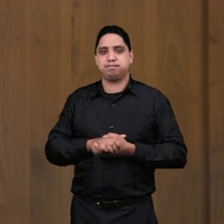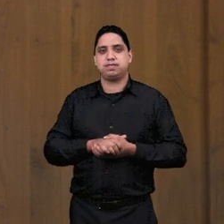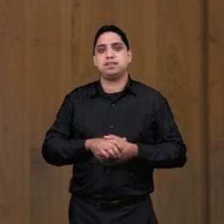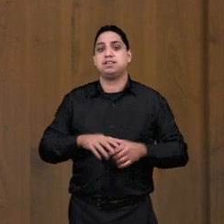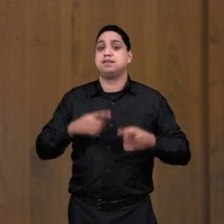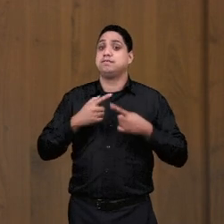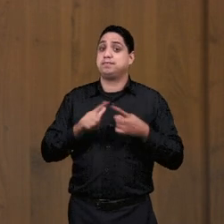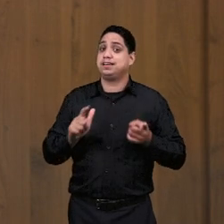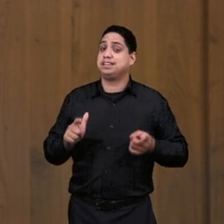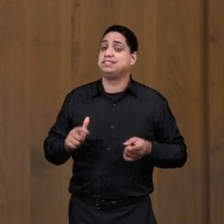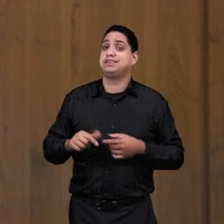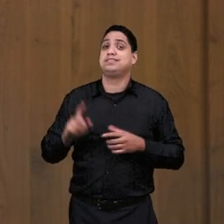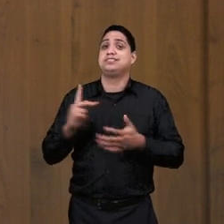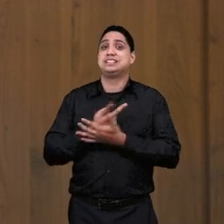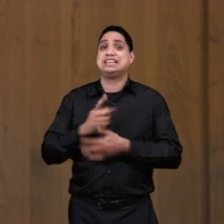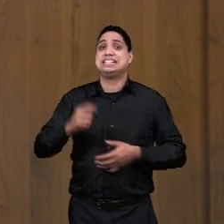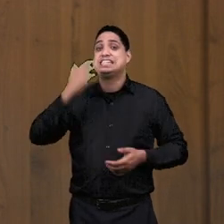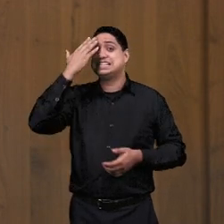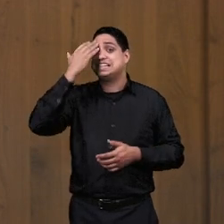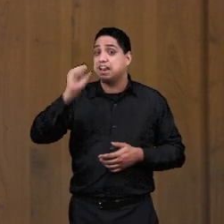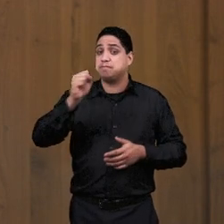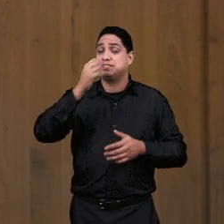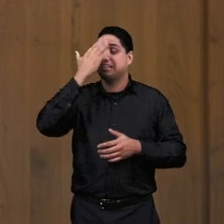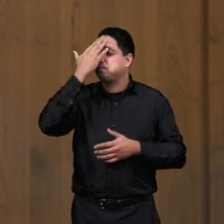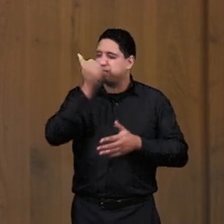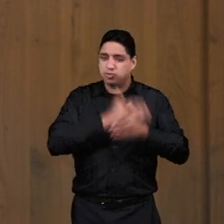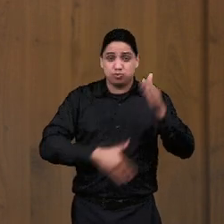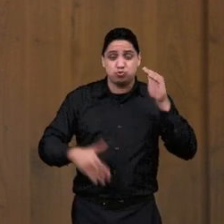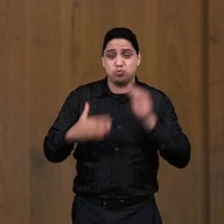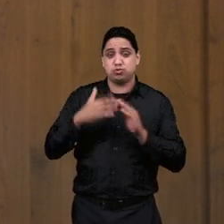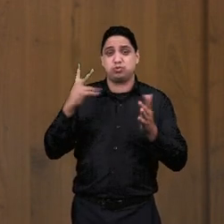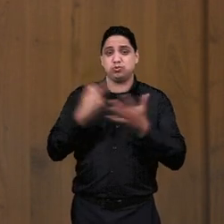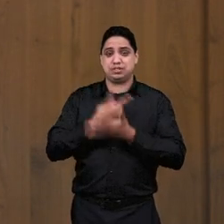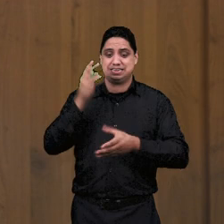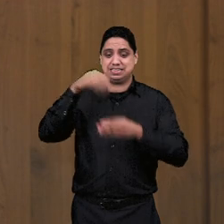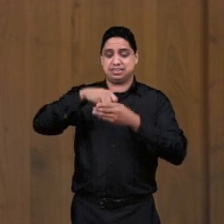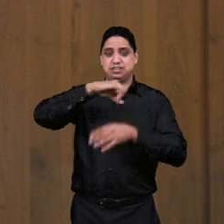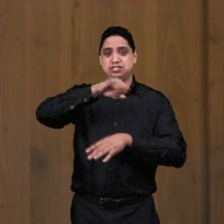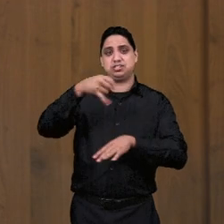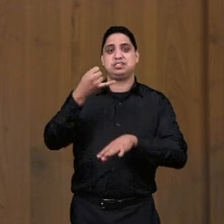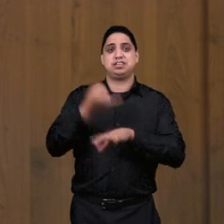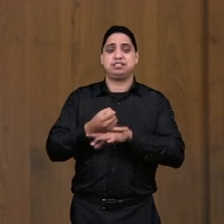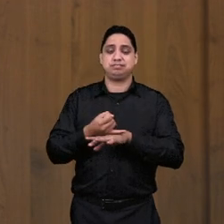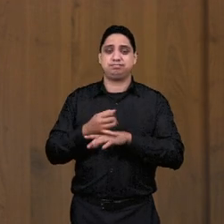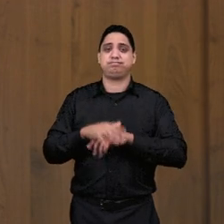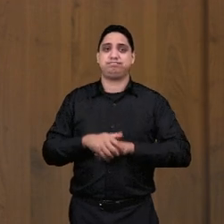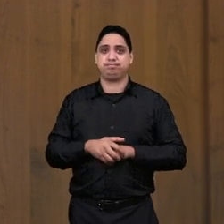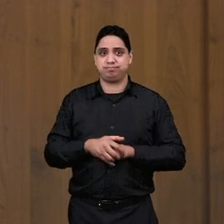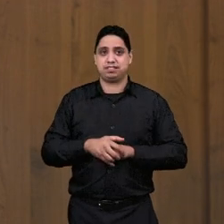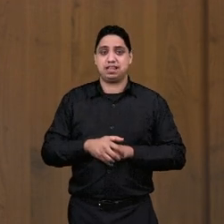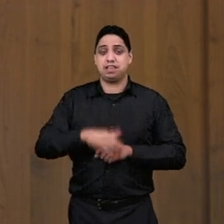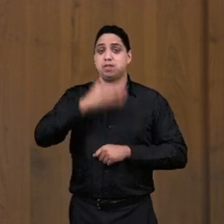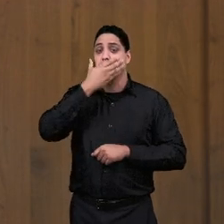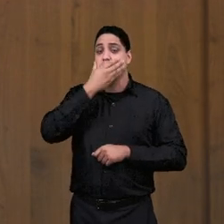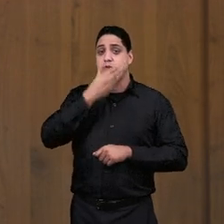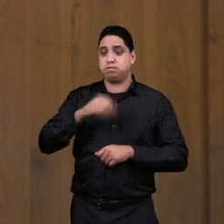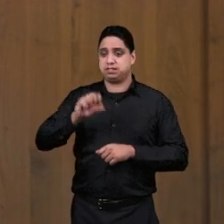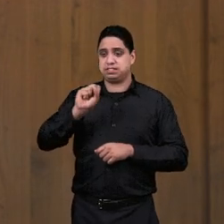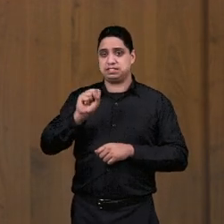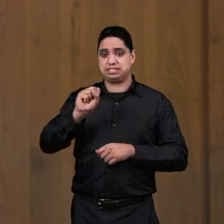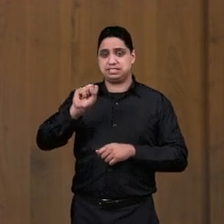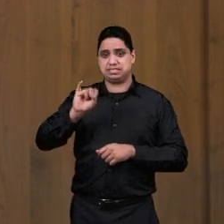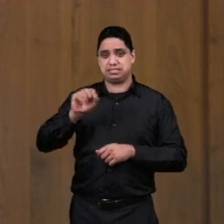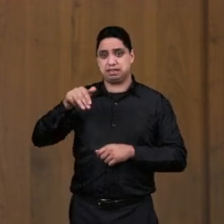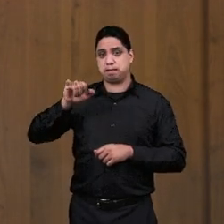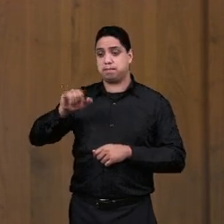Salomon savait tout ce qui se passait à Jérusalem. Siméi, c'est un type de l'homme désobéissant qui